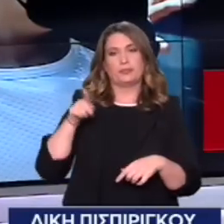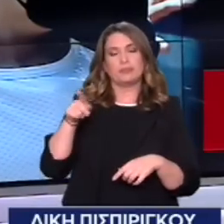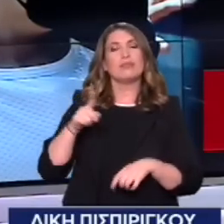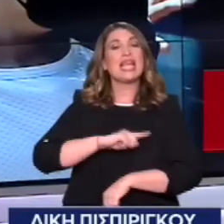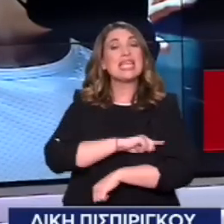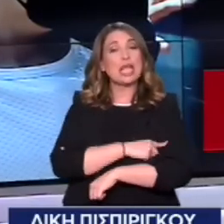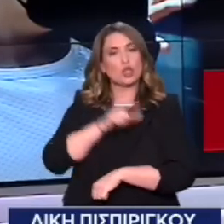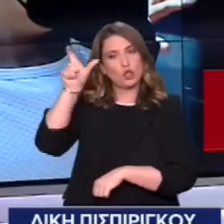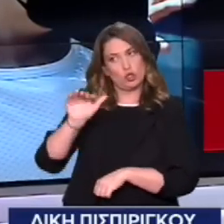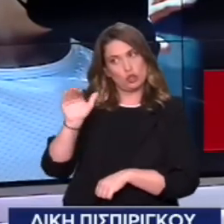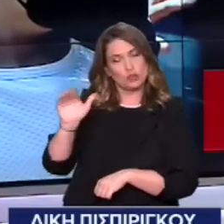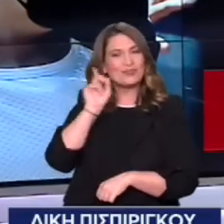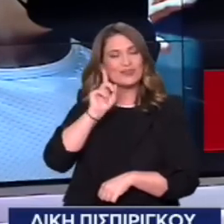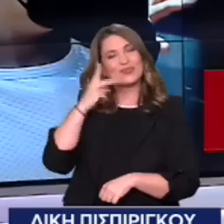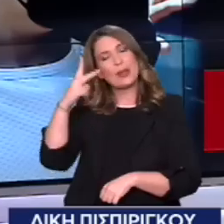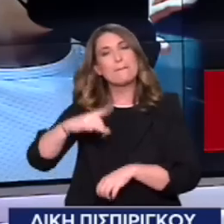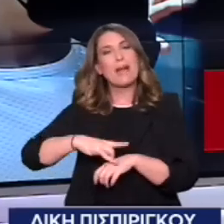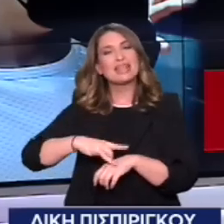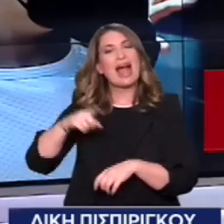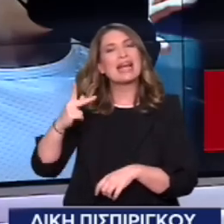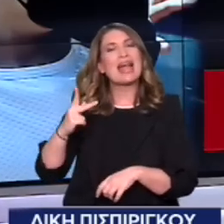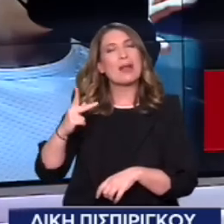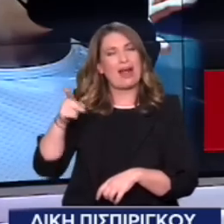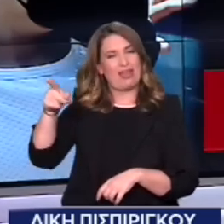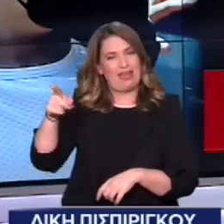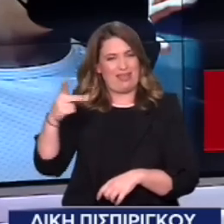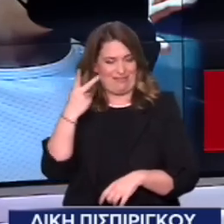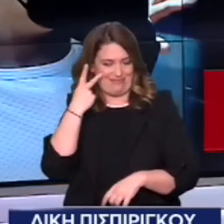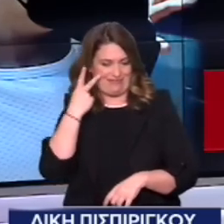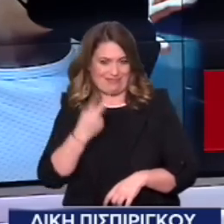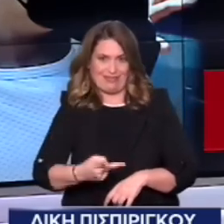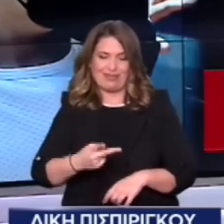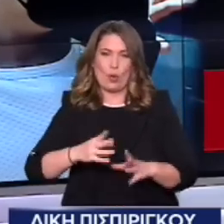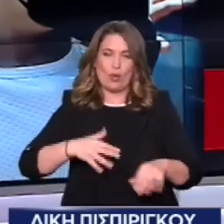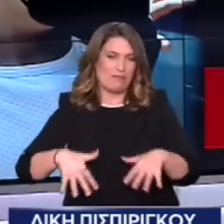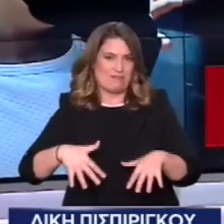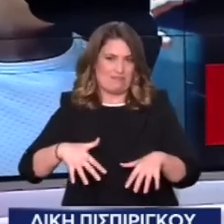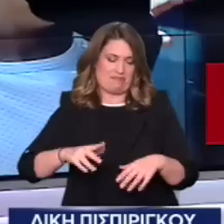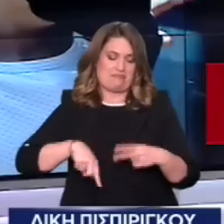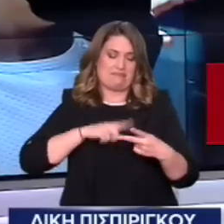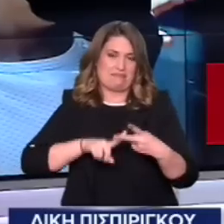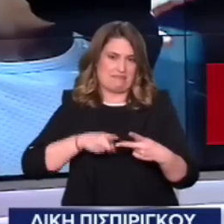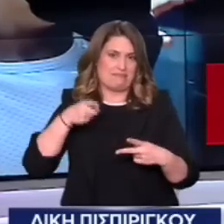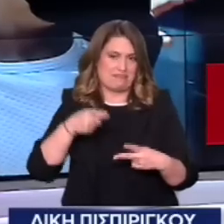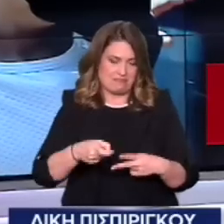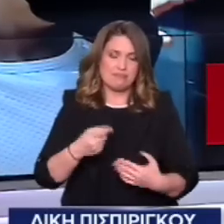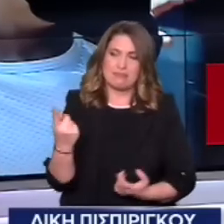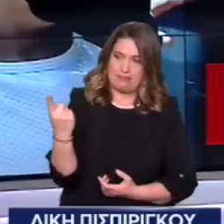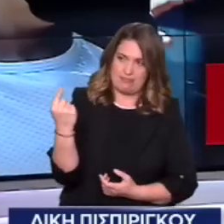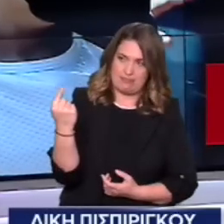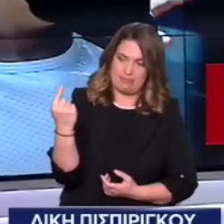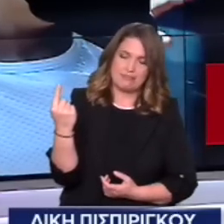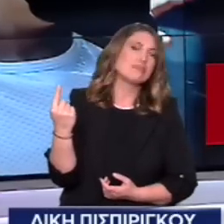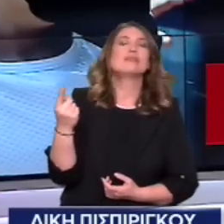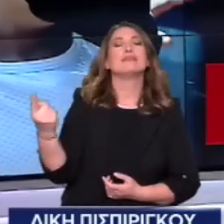Καραμανδάνιου. Θυμίζω ότι λίγες μέρες μετά τον θάνατο που αποδίδεται ως δολοφονία στην Πισπυρίγκου του μωρού